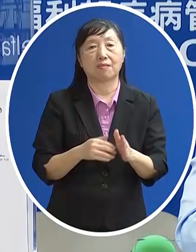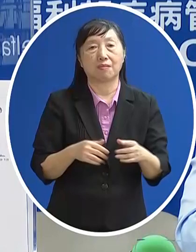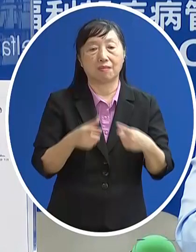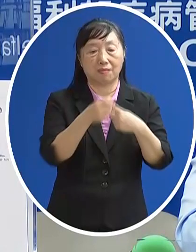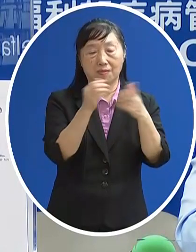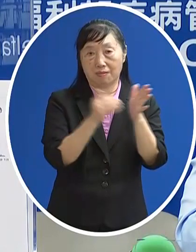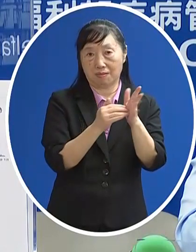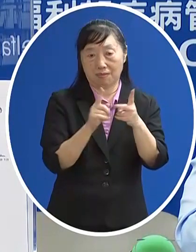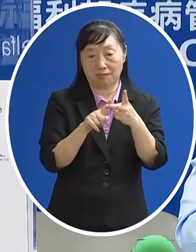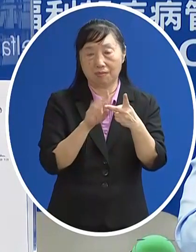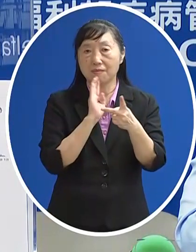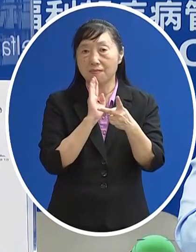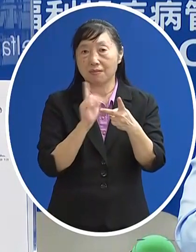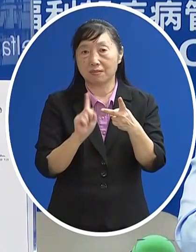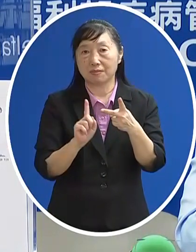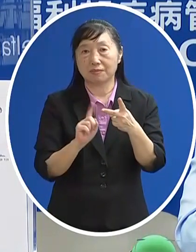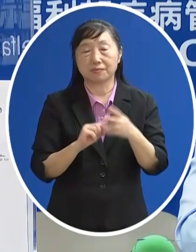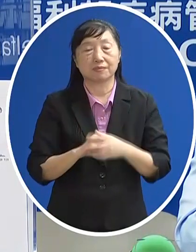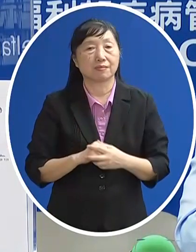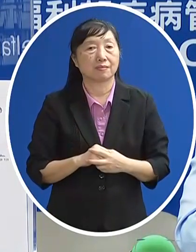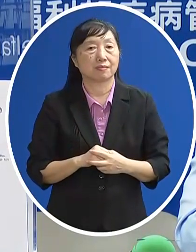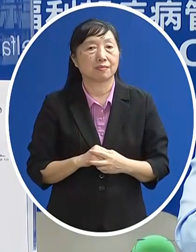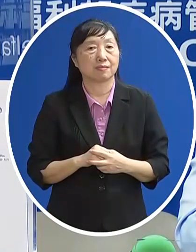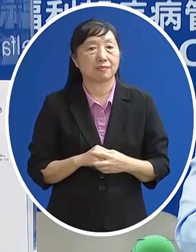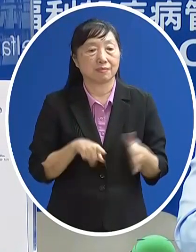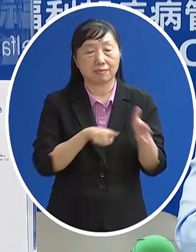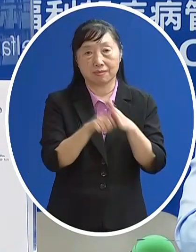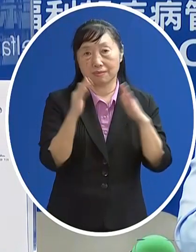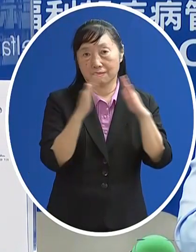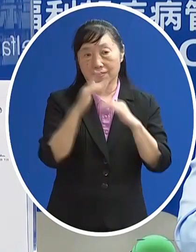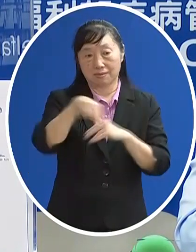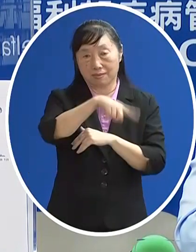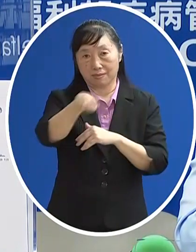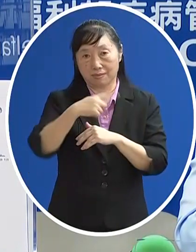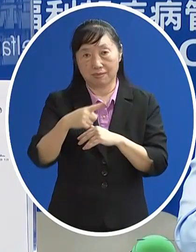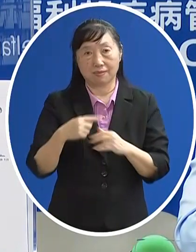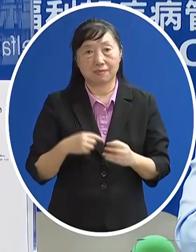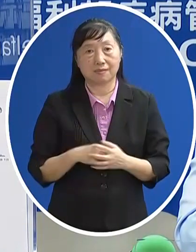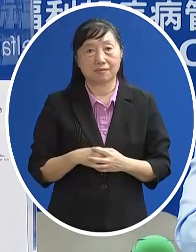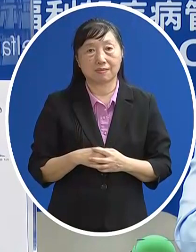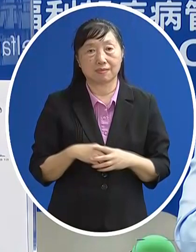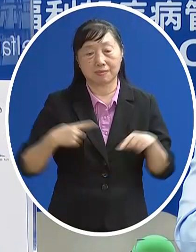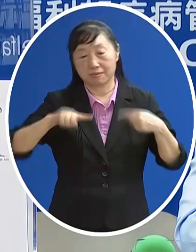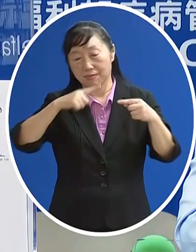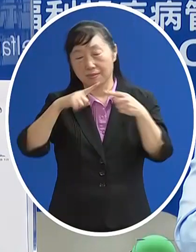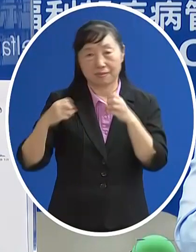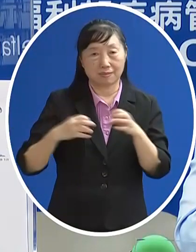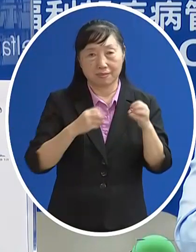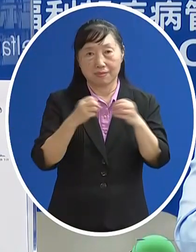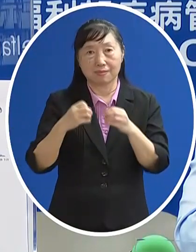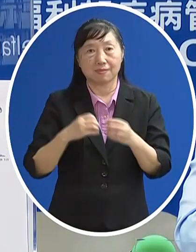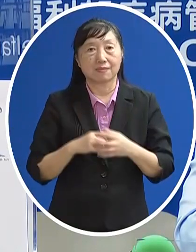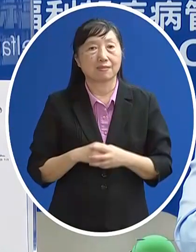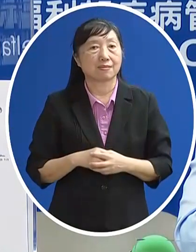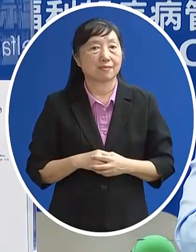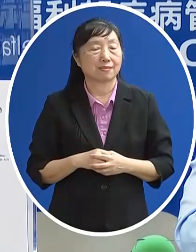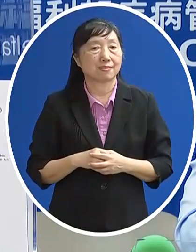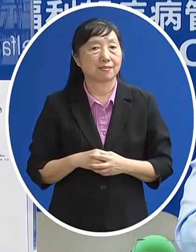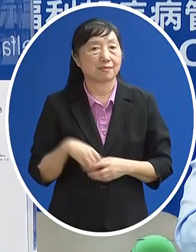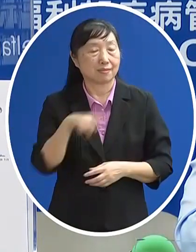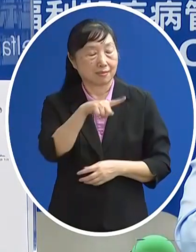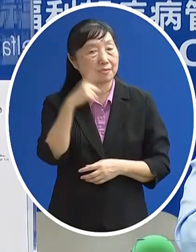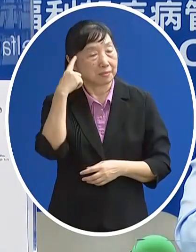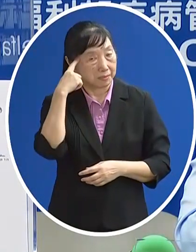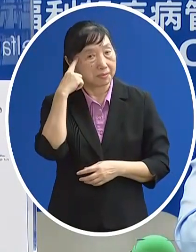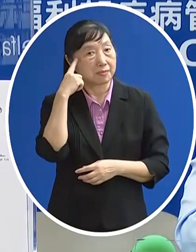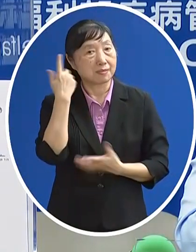个，好，在整体哈，在专家哈经过相当多的一个辩论跟讨论，哦，他们是认